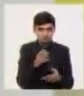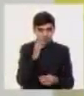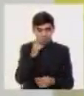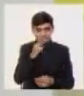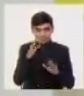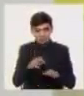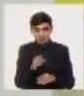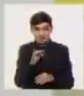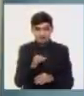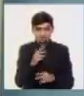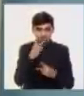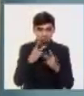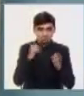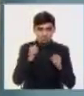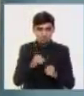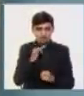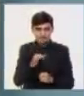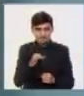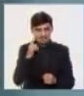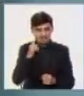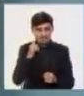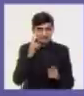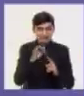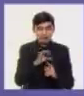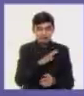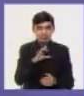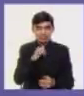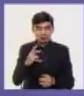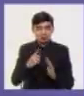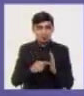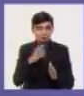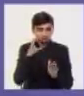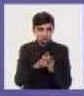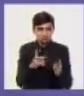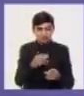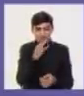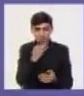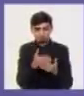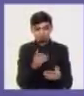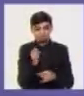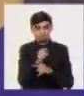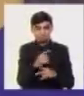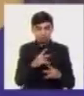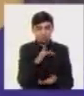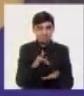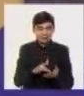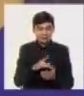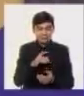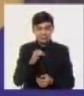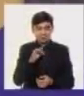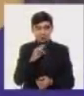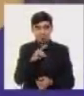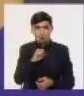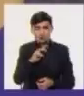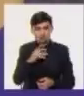столицы не упустить такую возможность. В целях соблюдения санитарных требований необходимо заранее записаться в Центре современного искусства